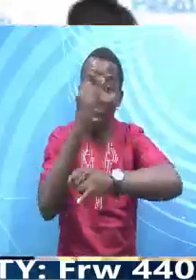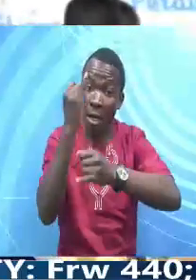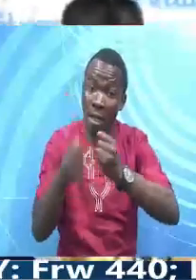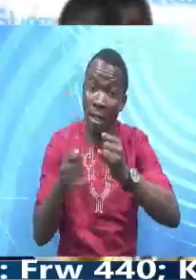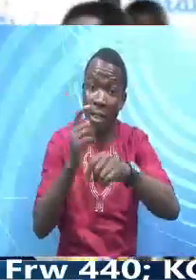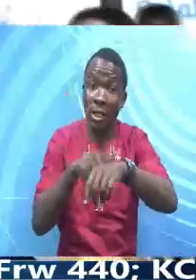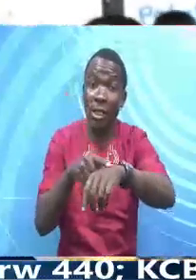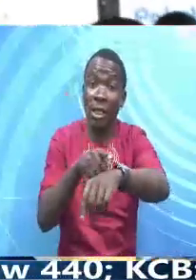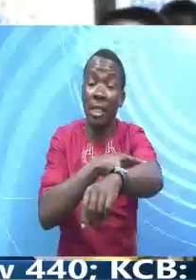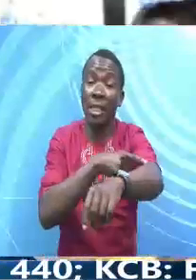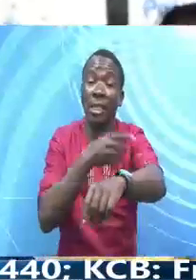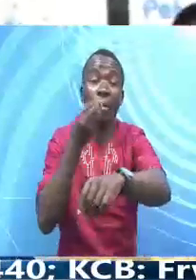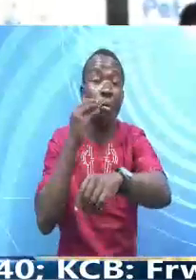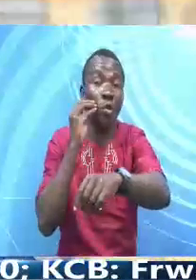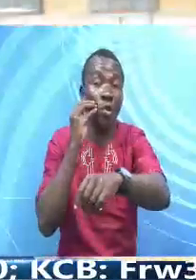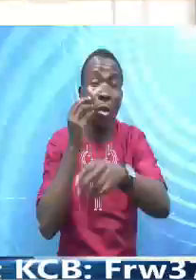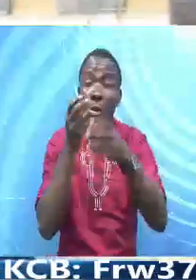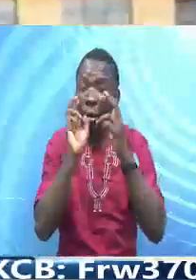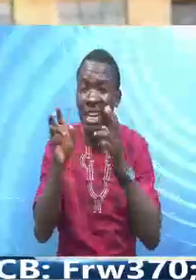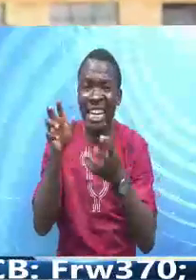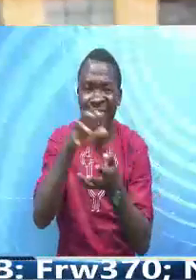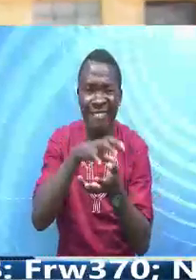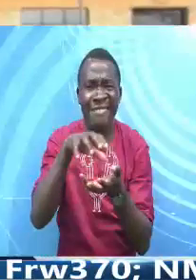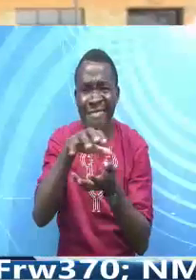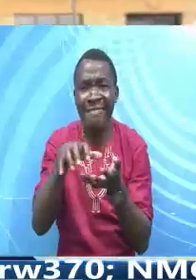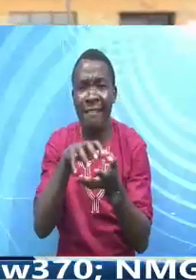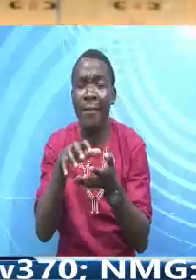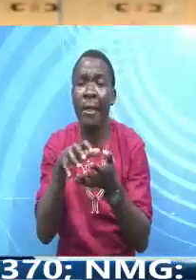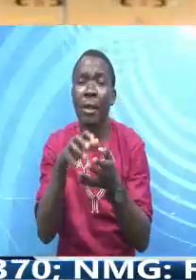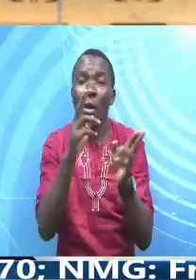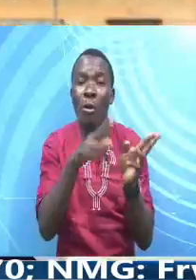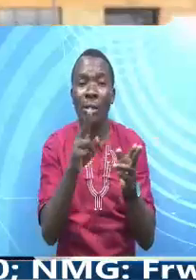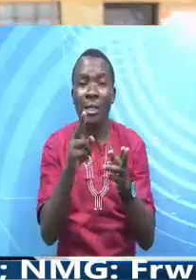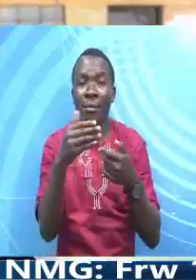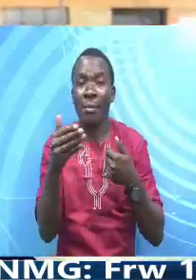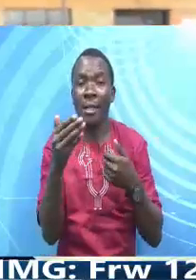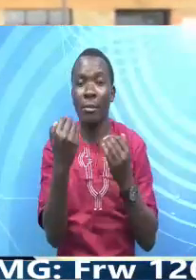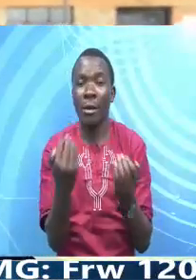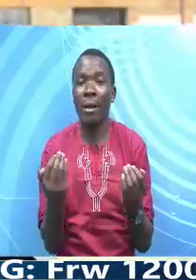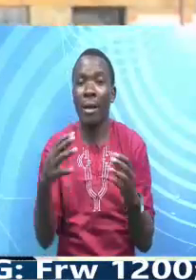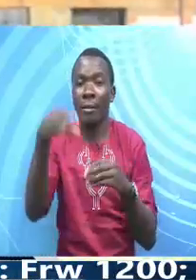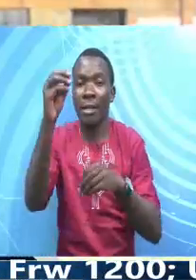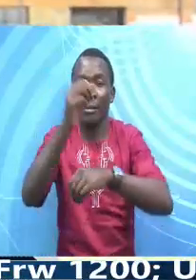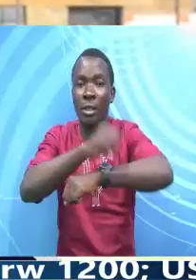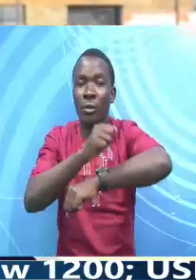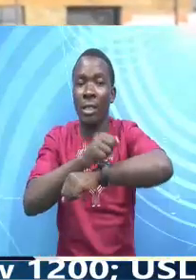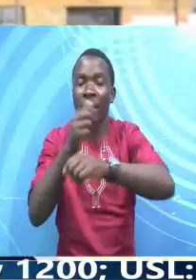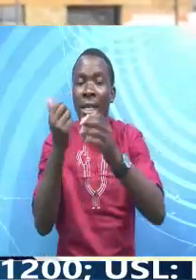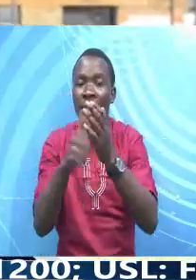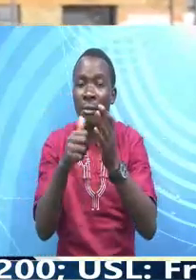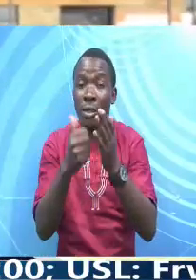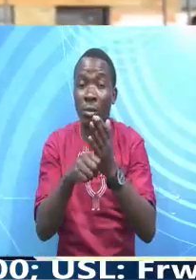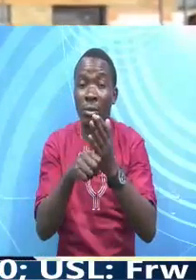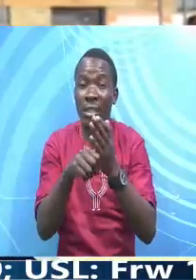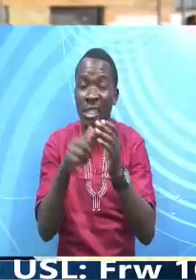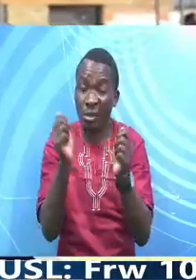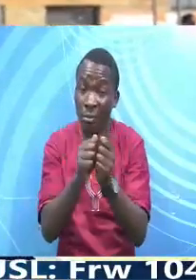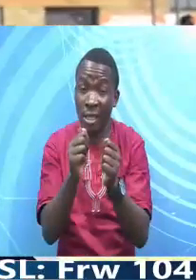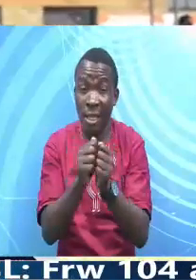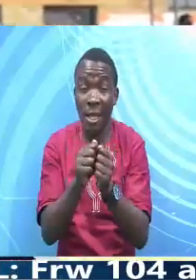abana b'abana bazagaranye ubundi abana bataraza ku ishuri byari ikibazo gikomeye cyane rero kugira ngo uze